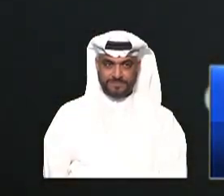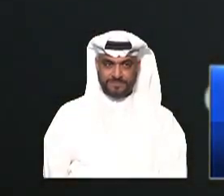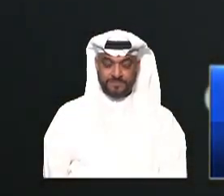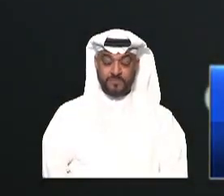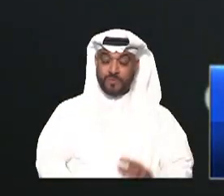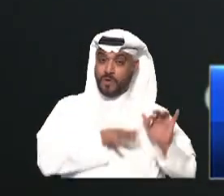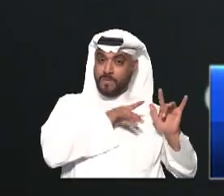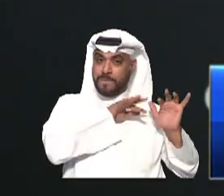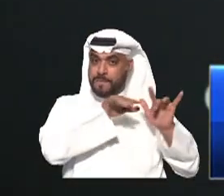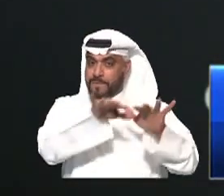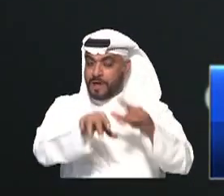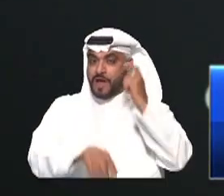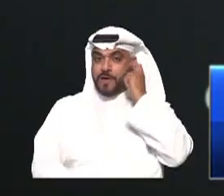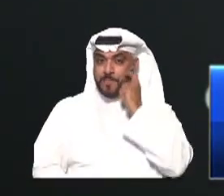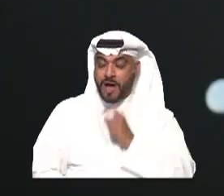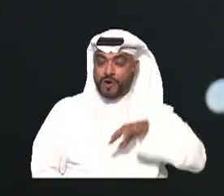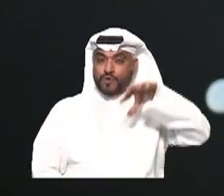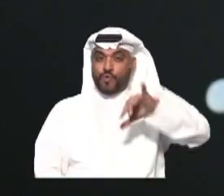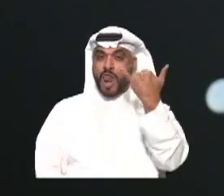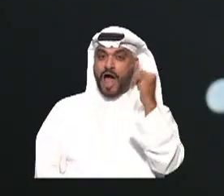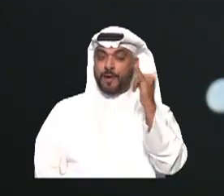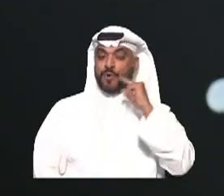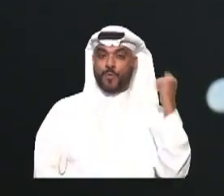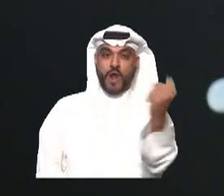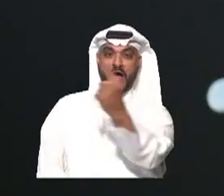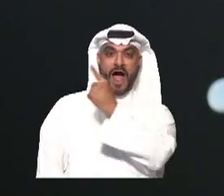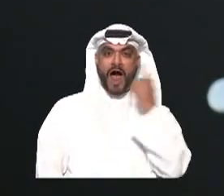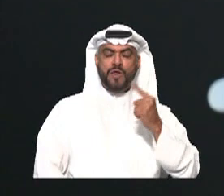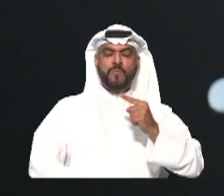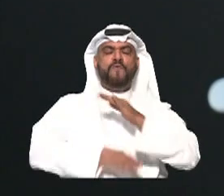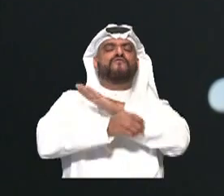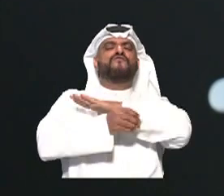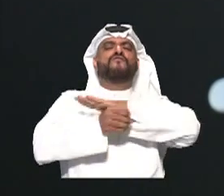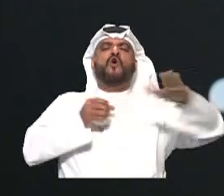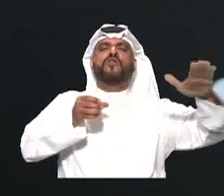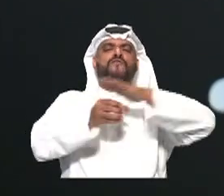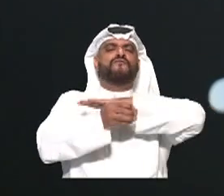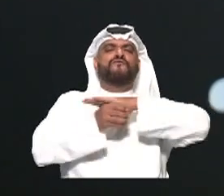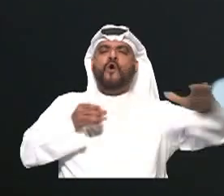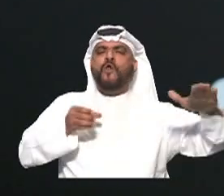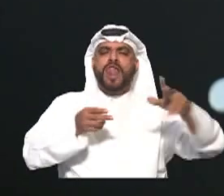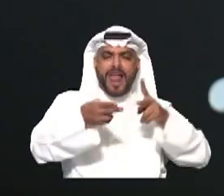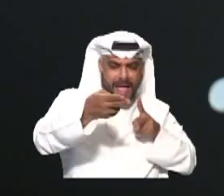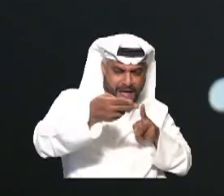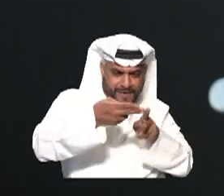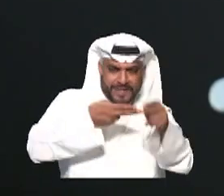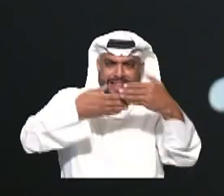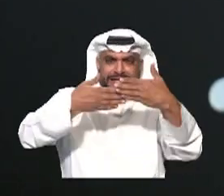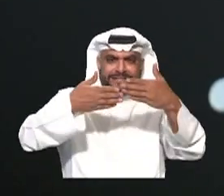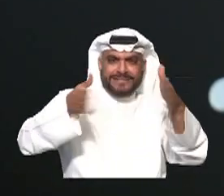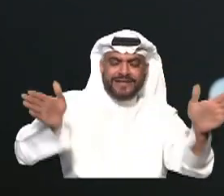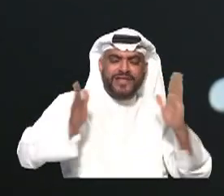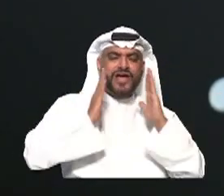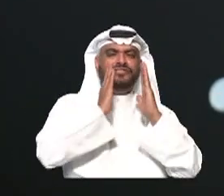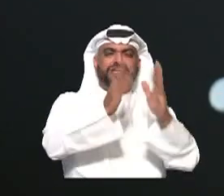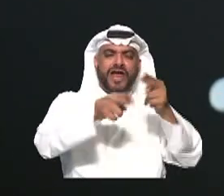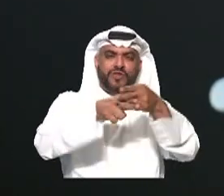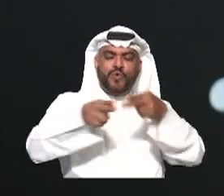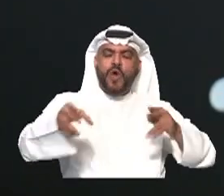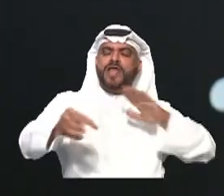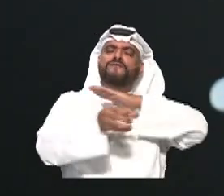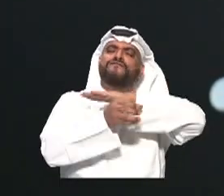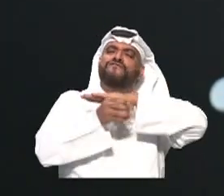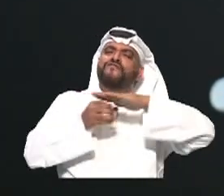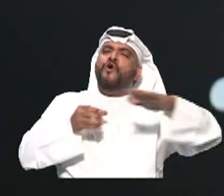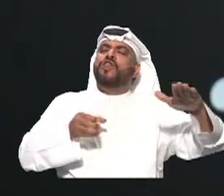حضور إماراتي وعربي وعالمي على أعلى مستوى، ذلك الذي شهدناه مع مراسم افتتاح جناح دولة الكويت في